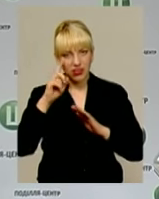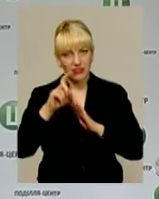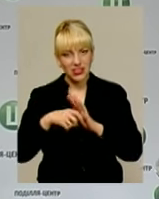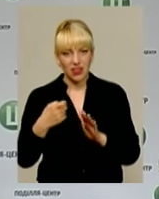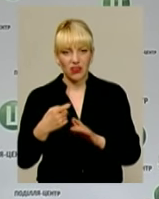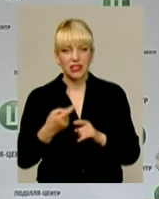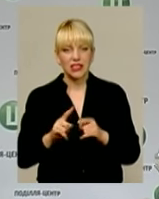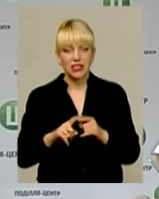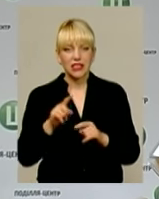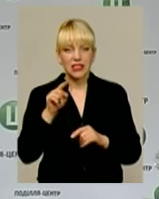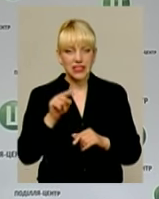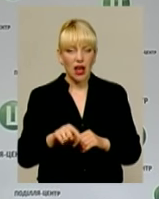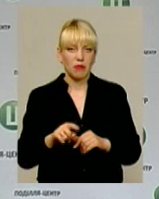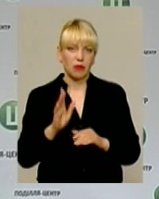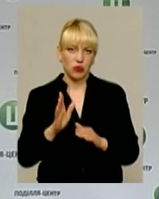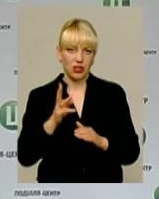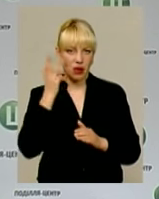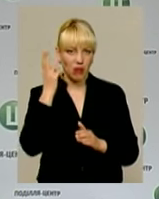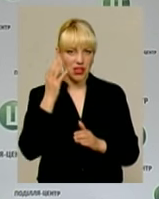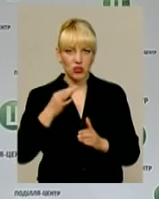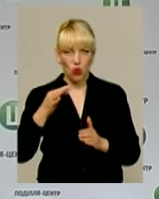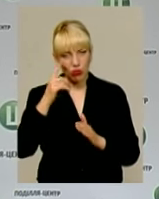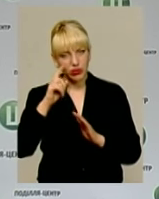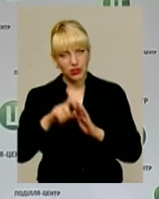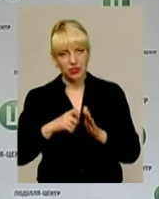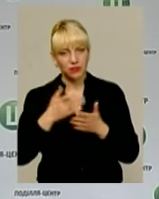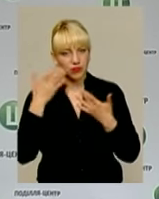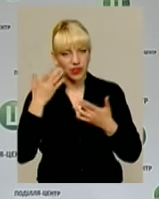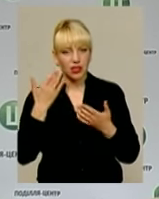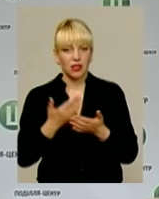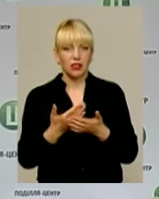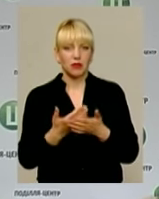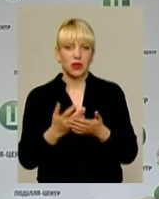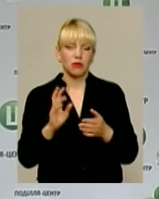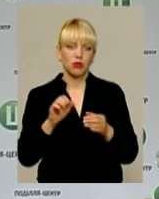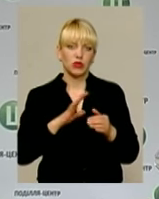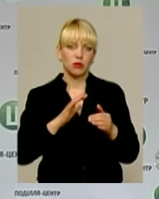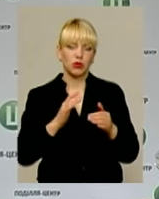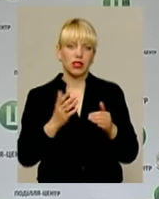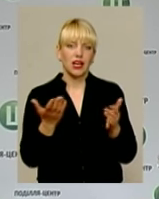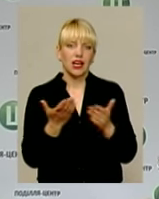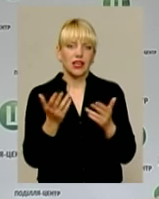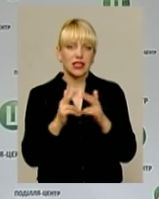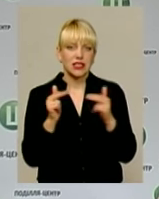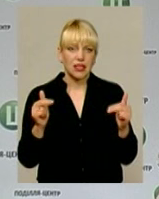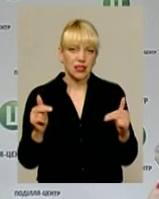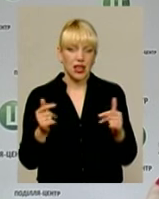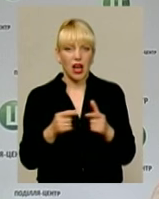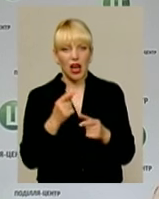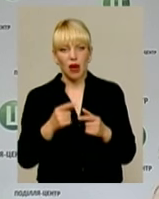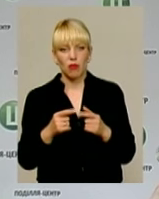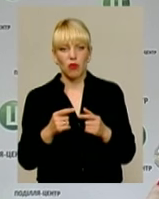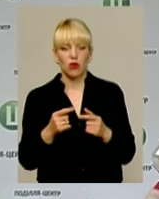це буде саме безпосередньо Хмельницька область. Тобто це може бути якась сакральна споруда, може бути якийсь один із